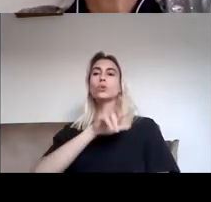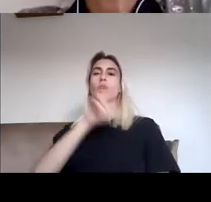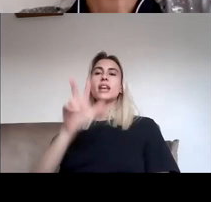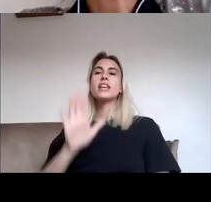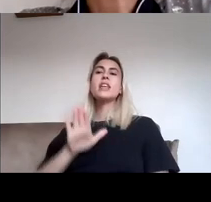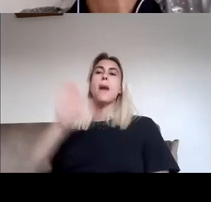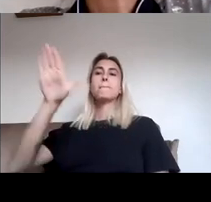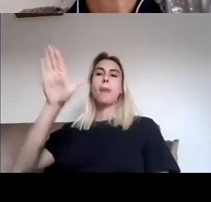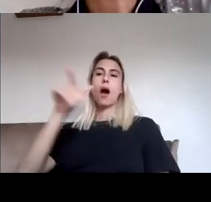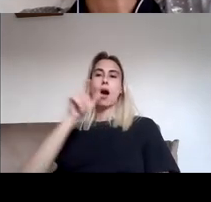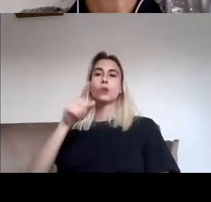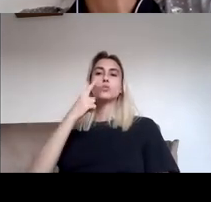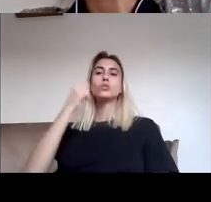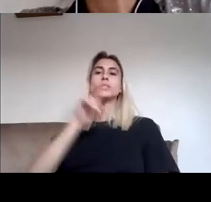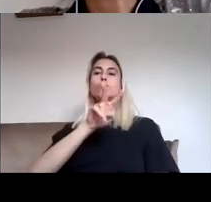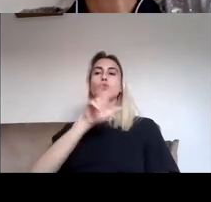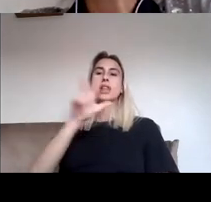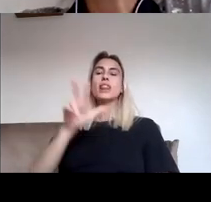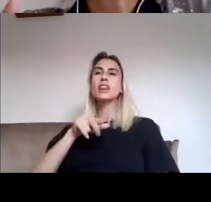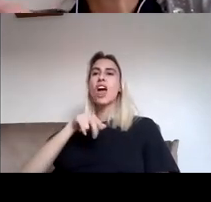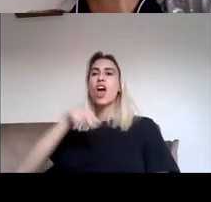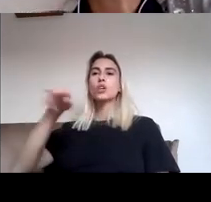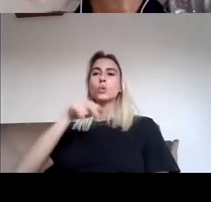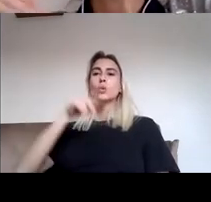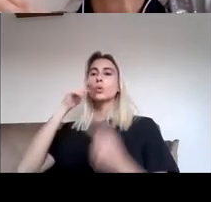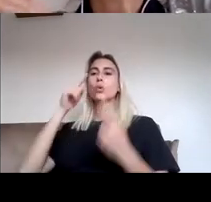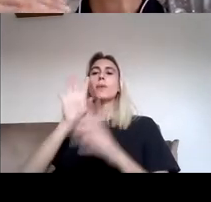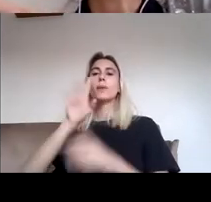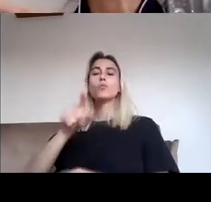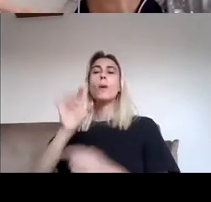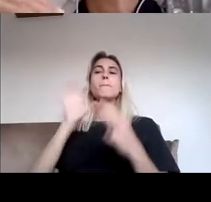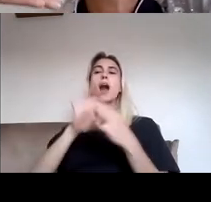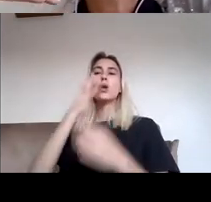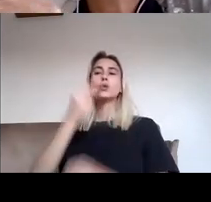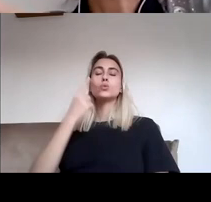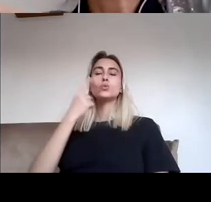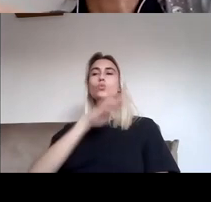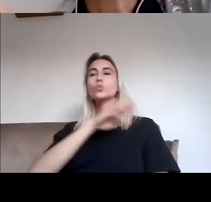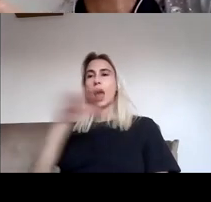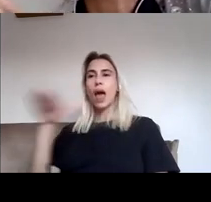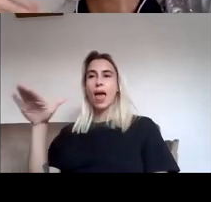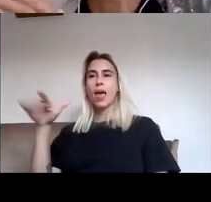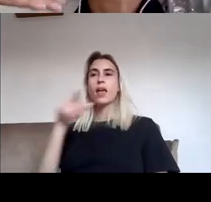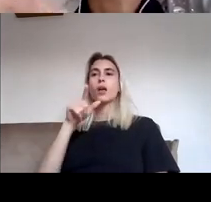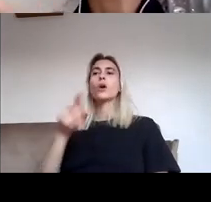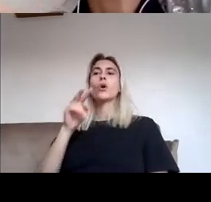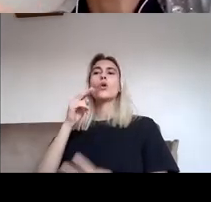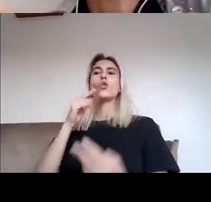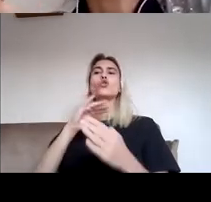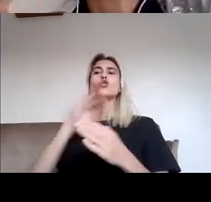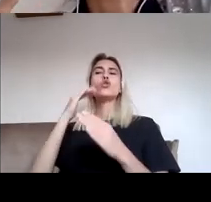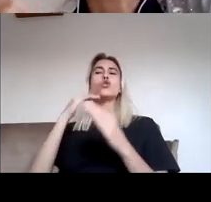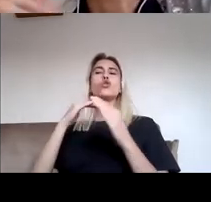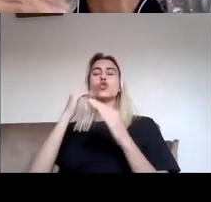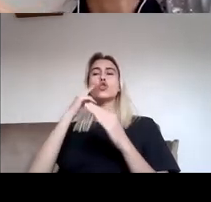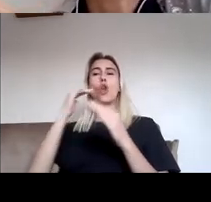probleminden, %23 yaya geçidinin uygun olmamasından ve buna bağlı olarak işte yüzeyler, kullanışsız toplu taşıma, yaya